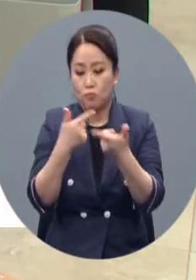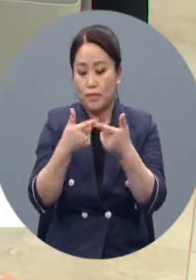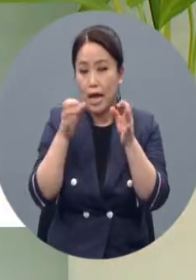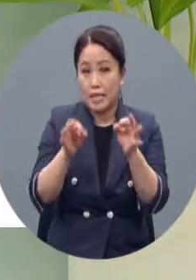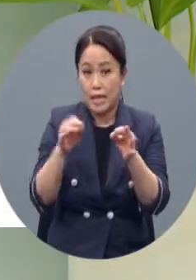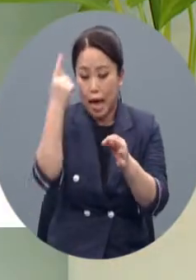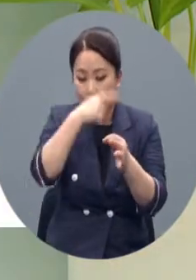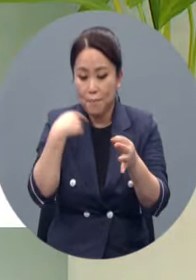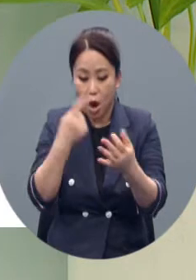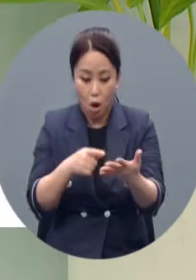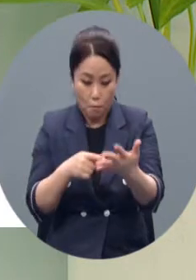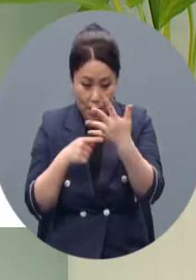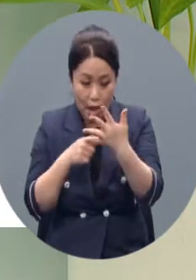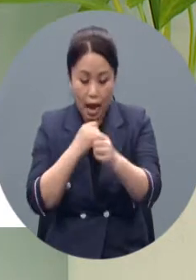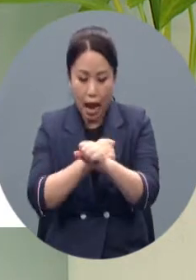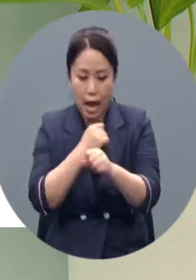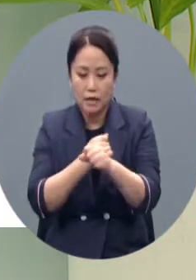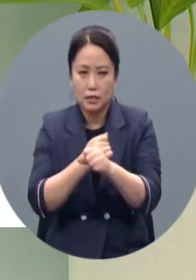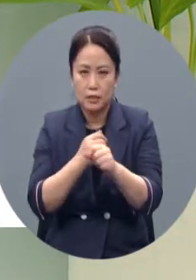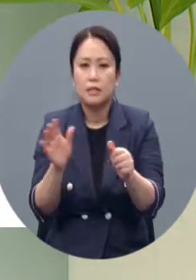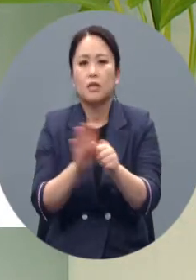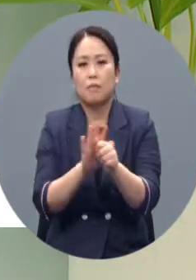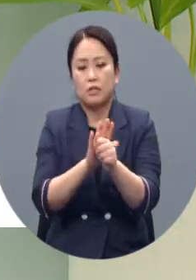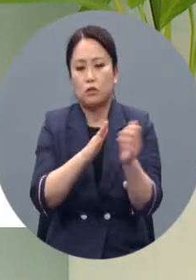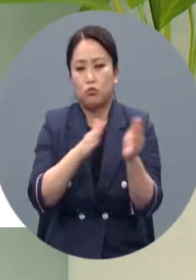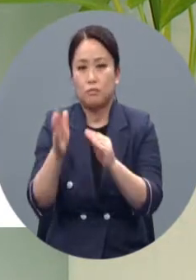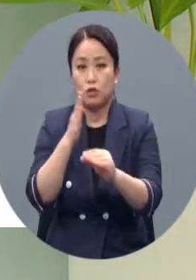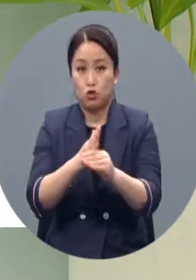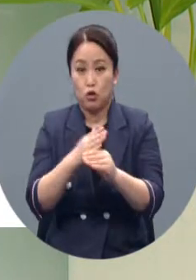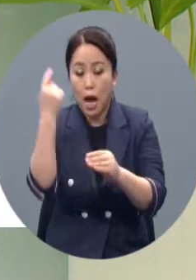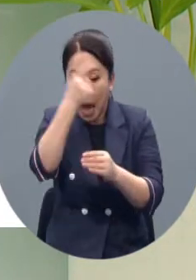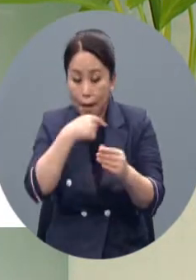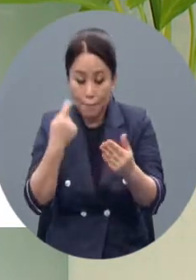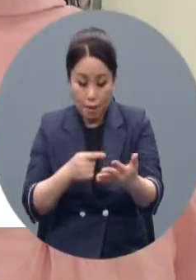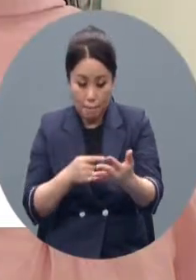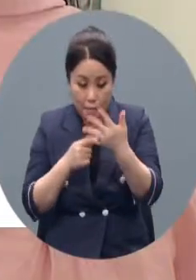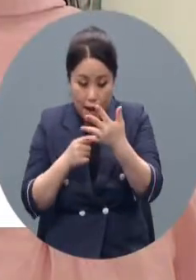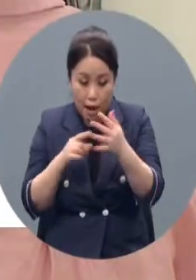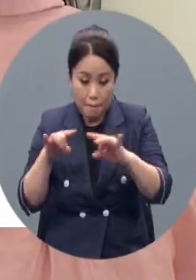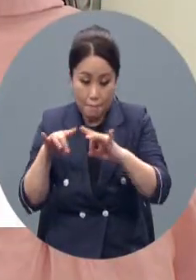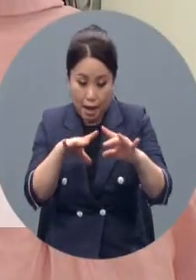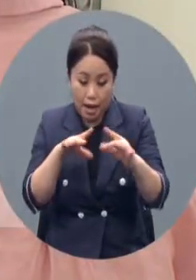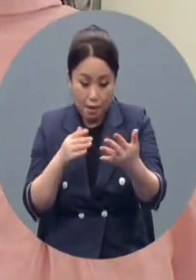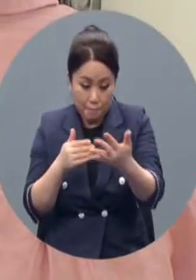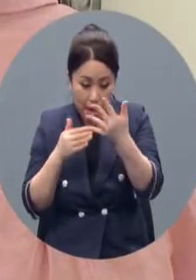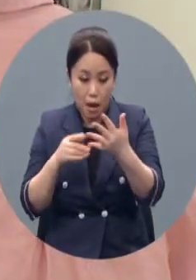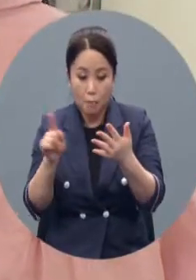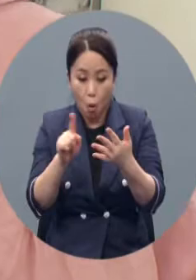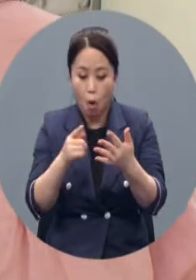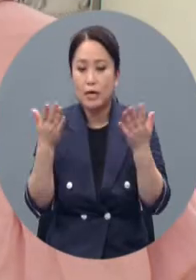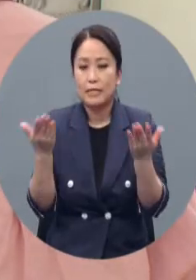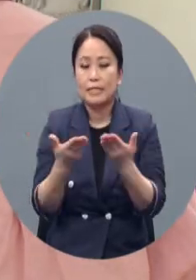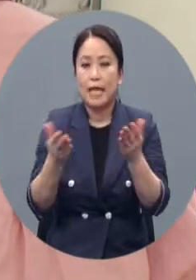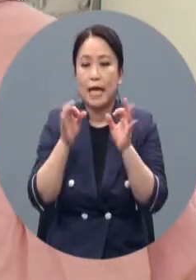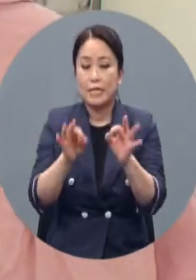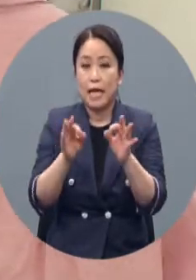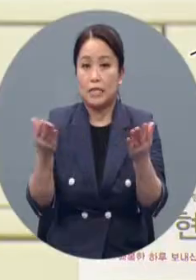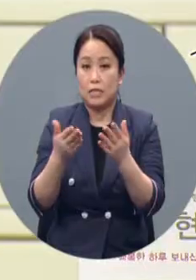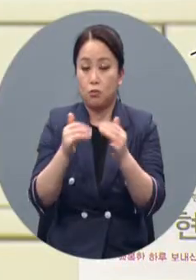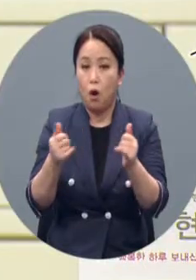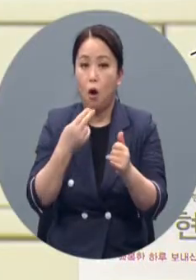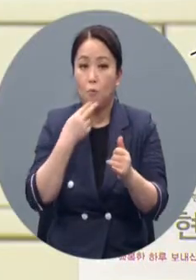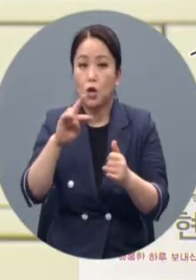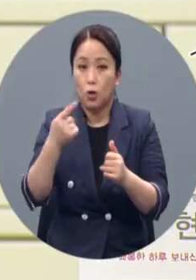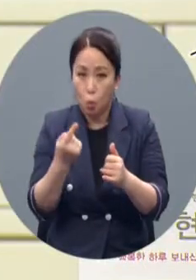활용한 비대면 실명 확인 서비스를 준비 중입니다. 안면 인식을 통해 은행 직원 없이도 비대면 계좌 개설과